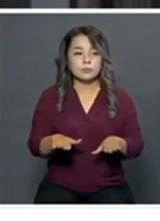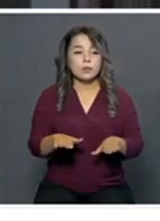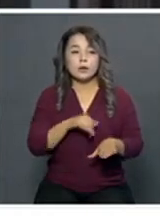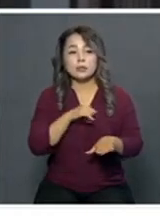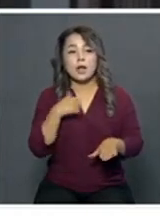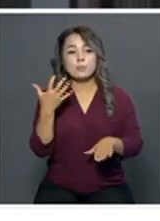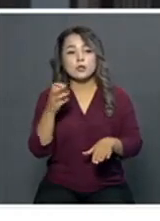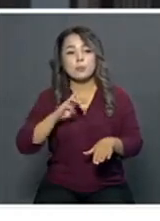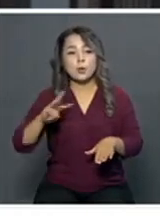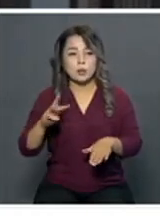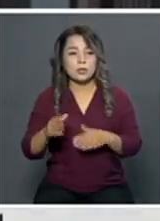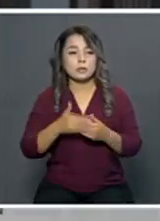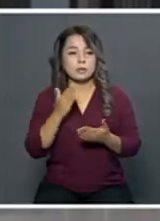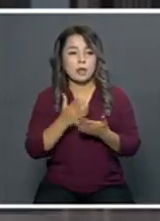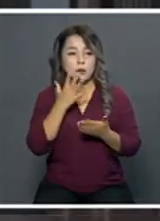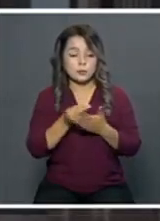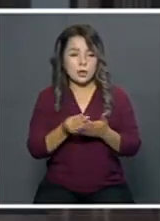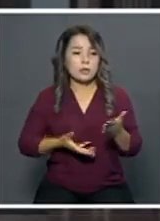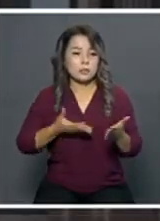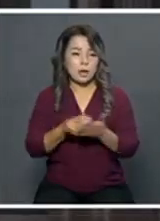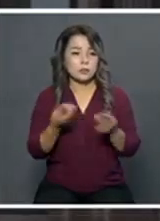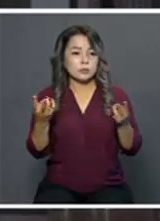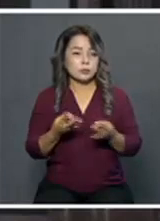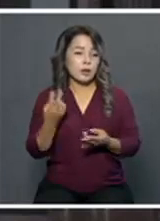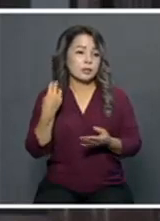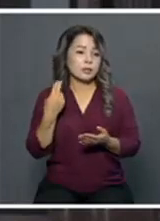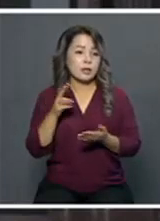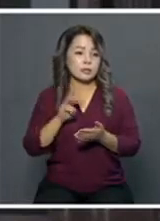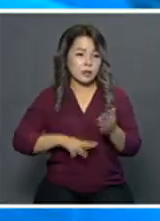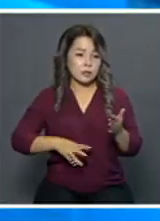шамамен 500 миллион теңгеден астам сомадан салық төлеуден жалтарылған.